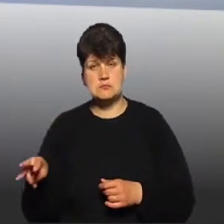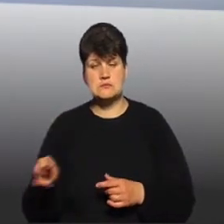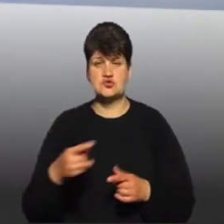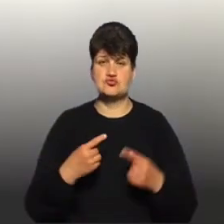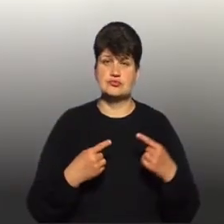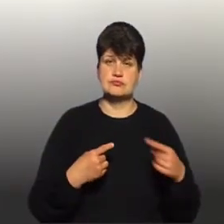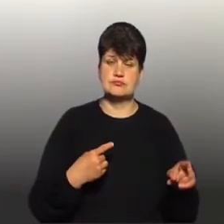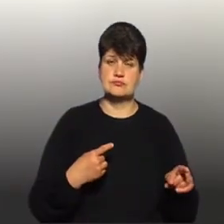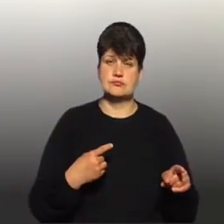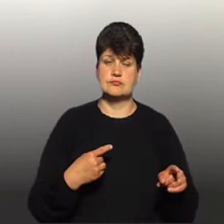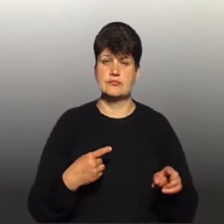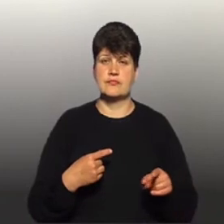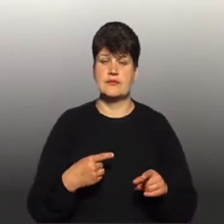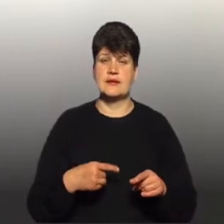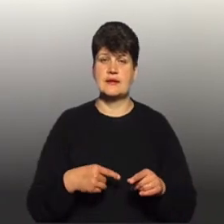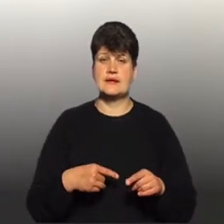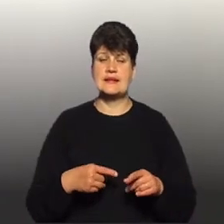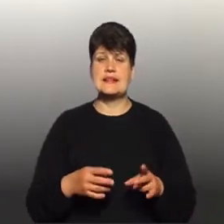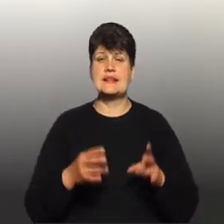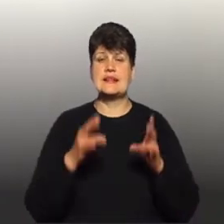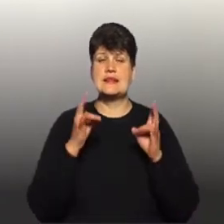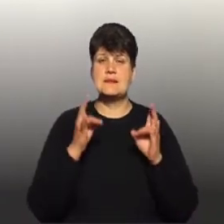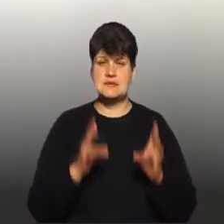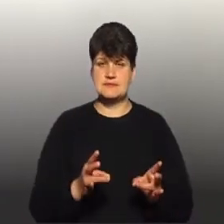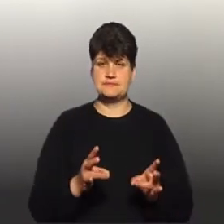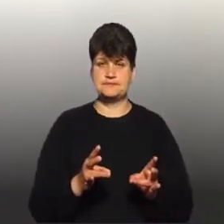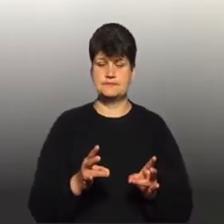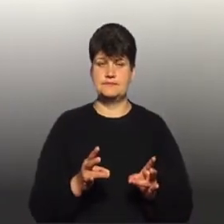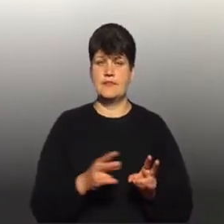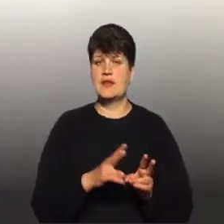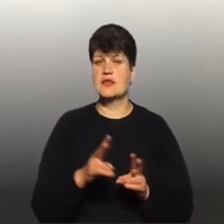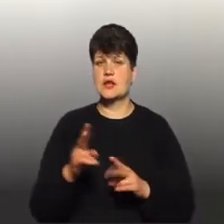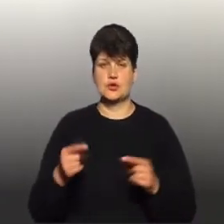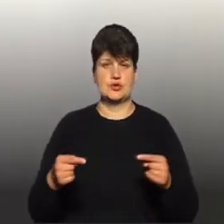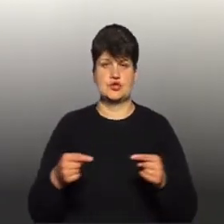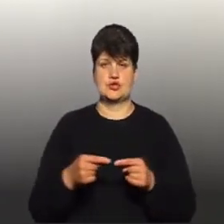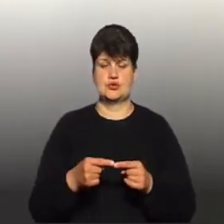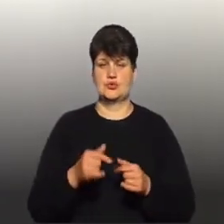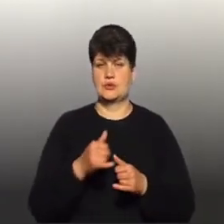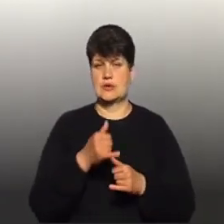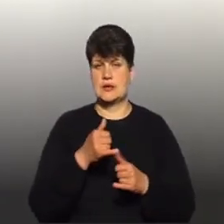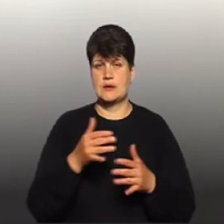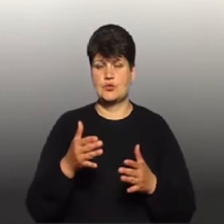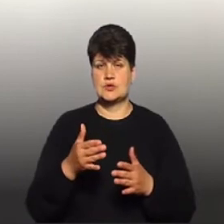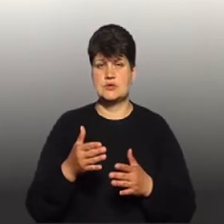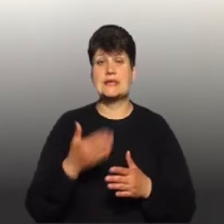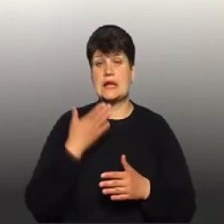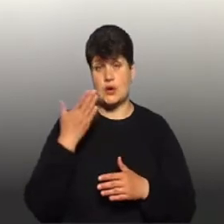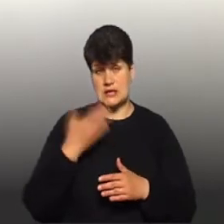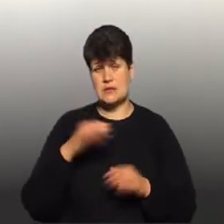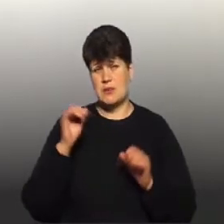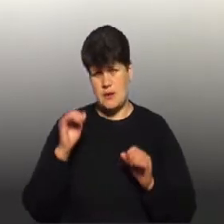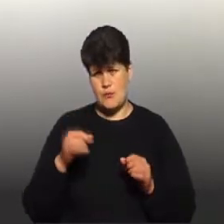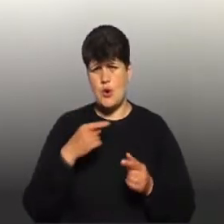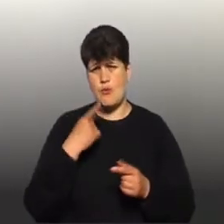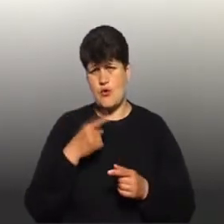Ви знаєте, така небезпека, ну, ніхто чітко не може, як то кажуть, теоретично ми можемо говорити. І в